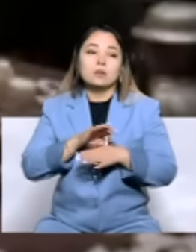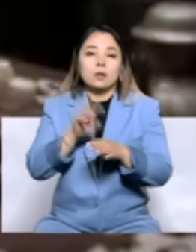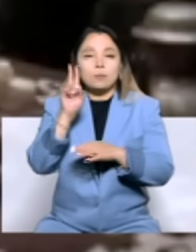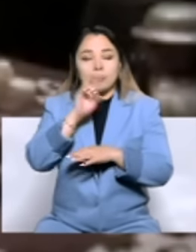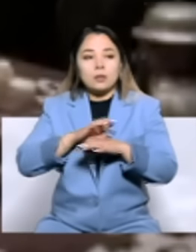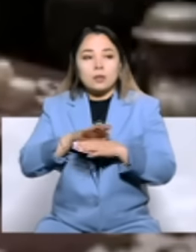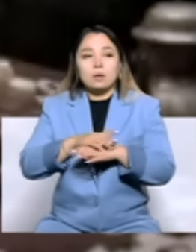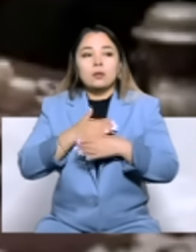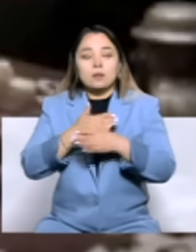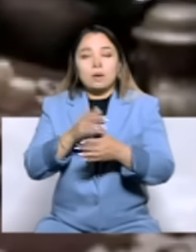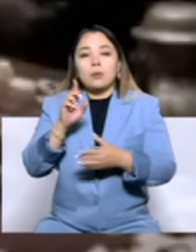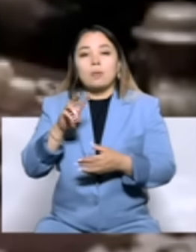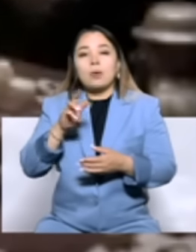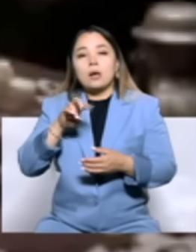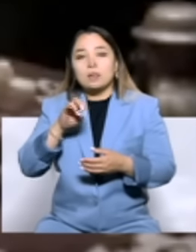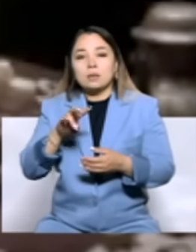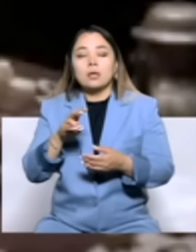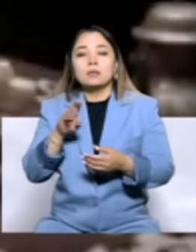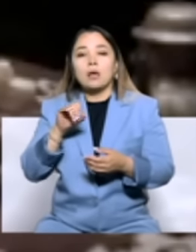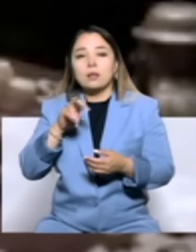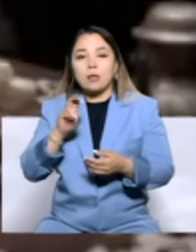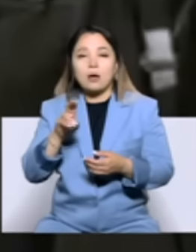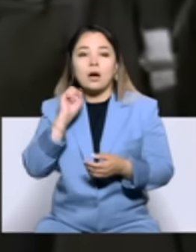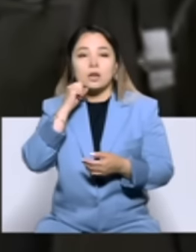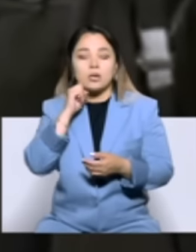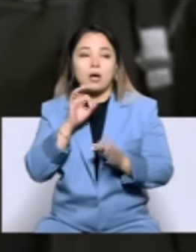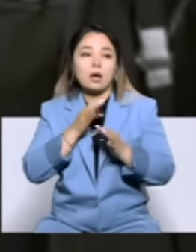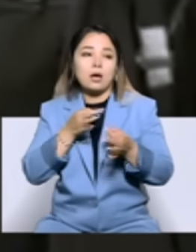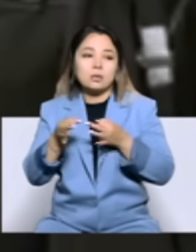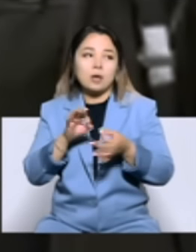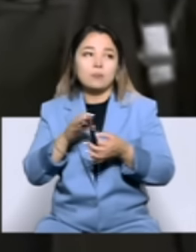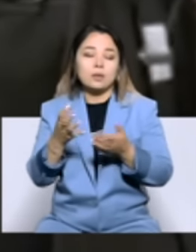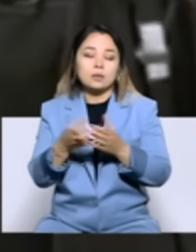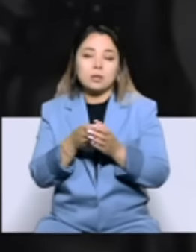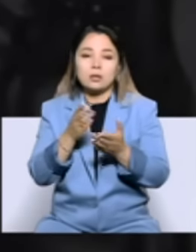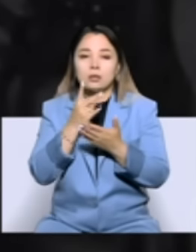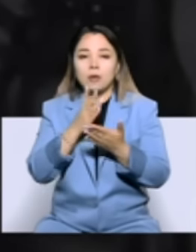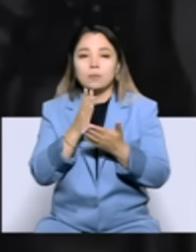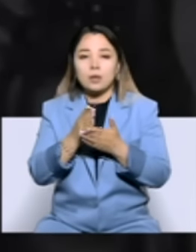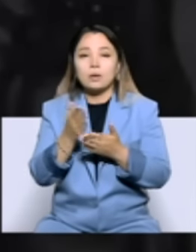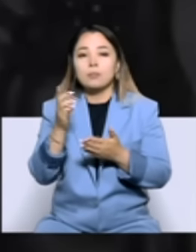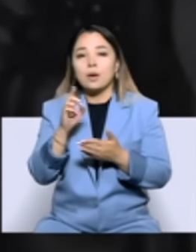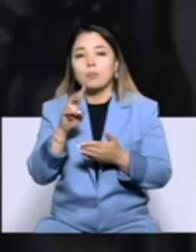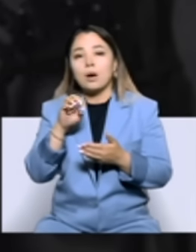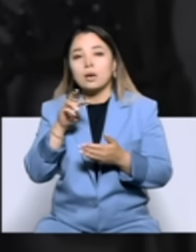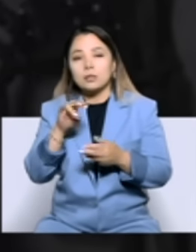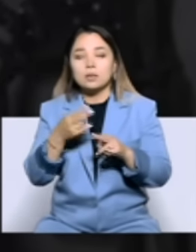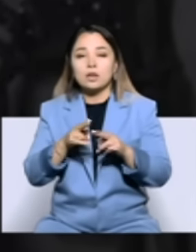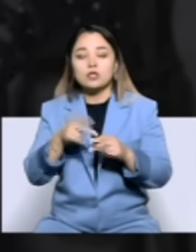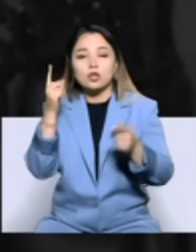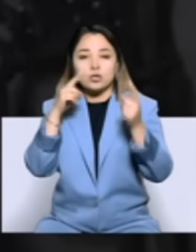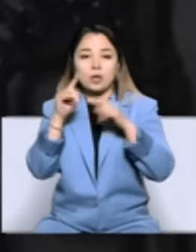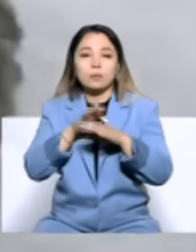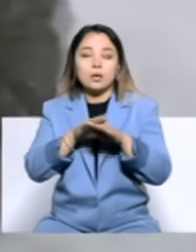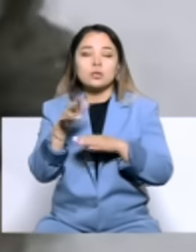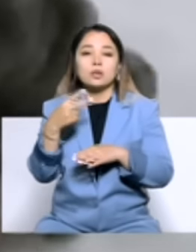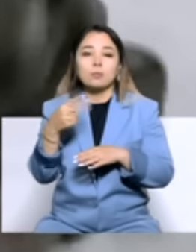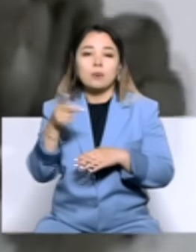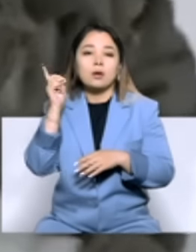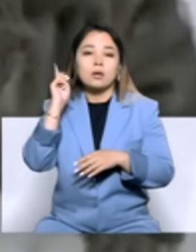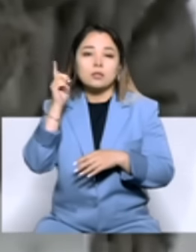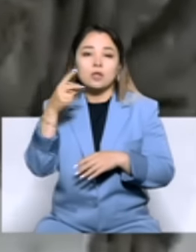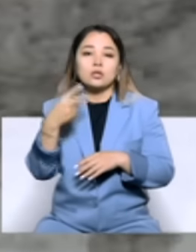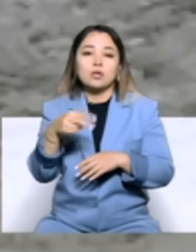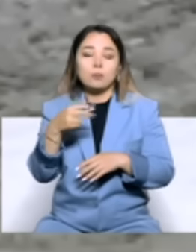түсірілген. Бейімбет Майлиннің «Талақ» және «Әже» әңгімелерінің желісімен. Бейімбет Майлиннің бұл шығармалары 20-шы